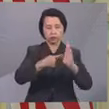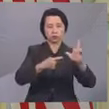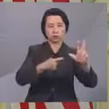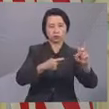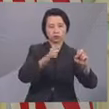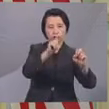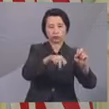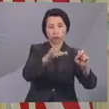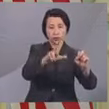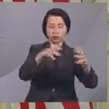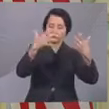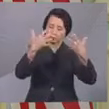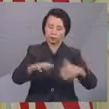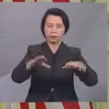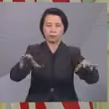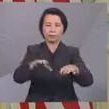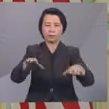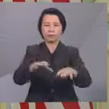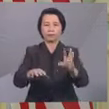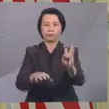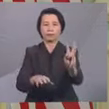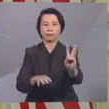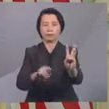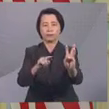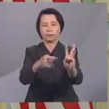Mac telah melakukan